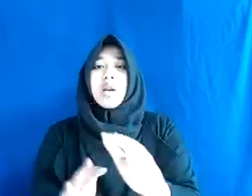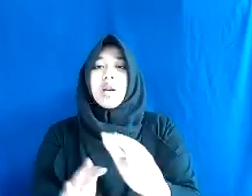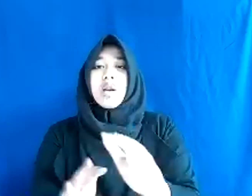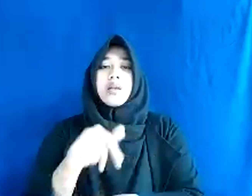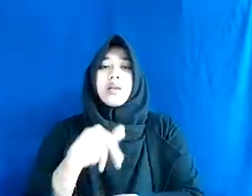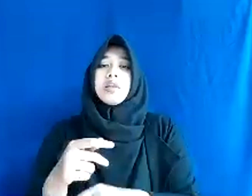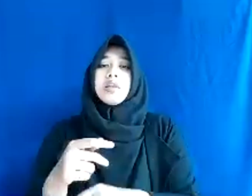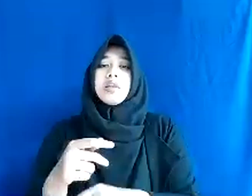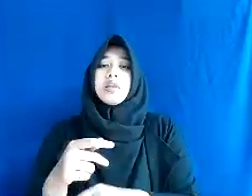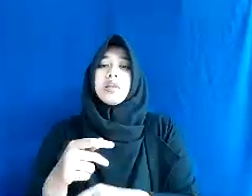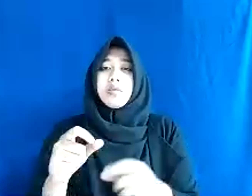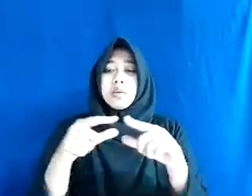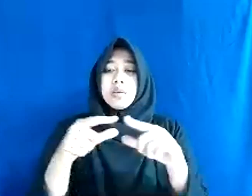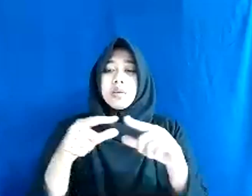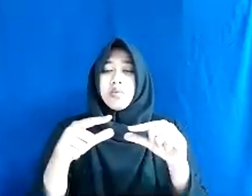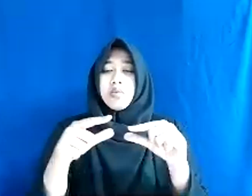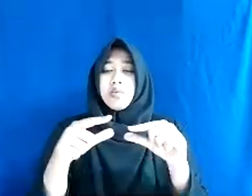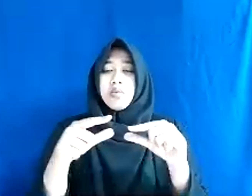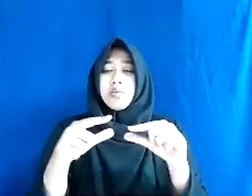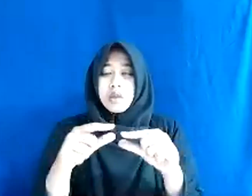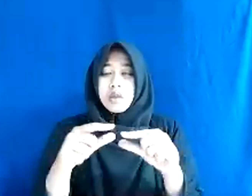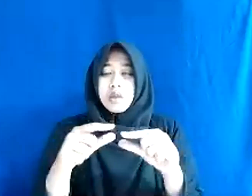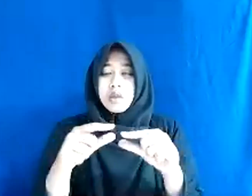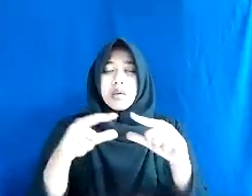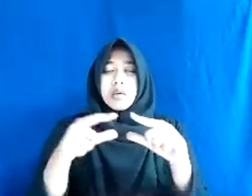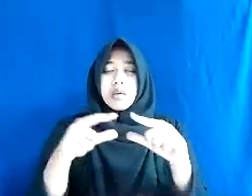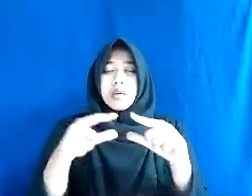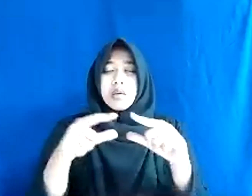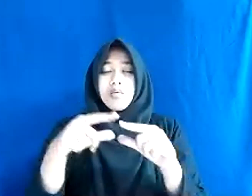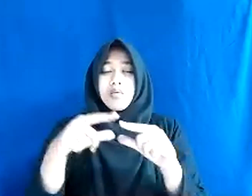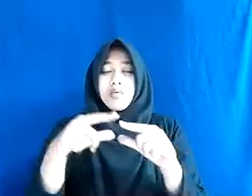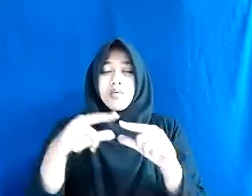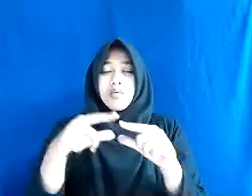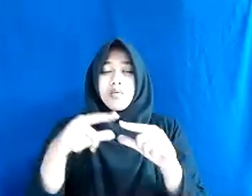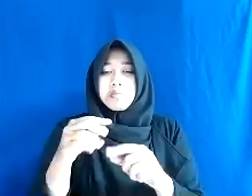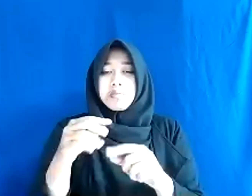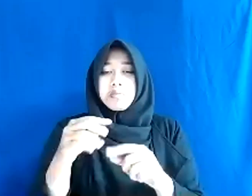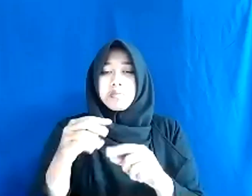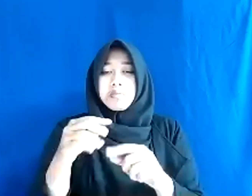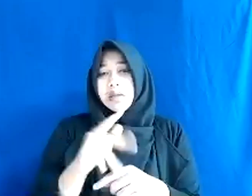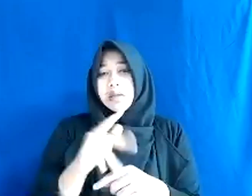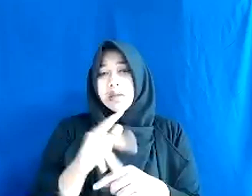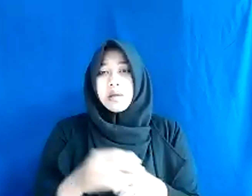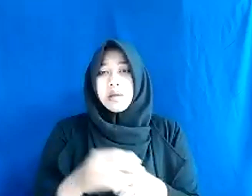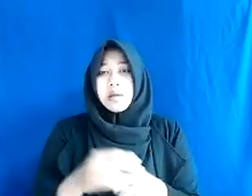atas pangan kita, berdaulat atas usaha kita, dan dari sana kemudian upaya-upaya untuk